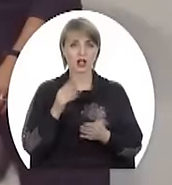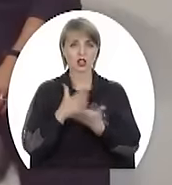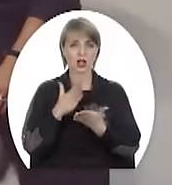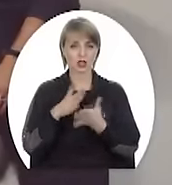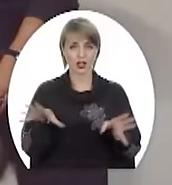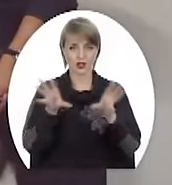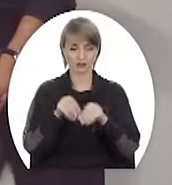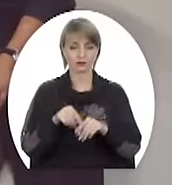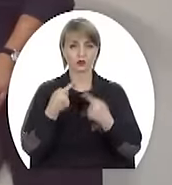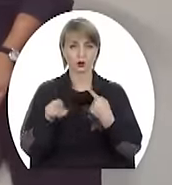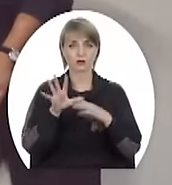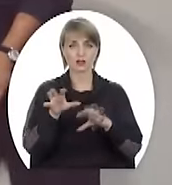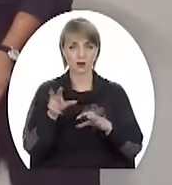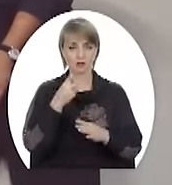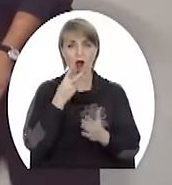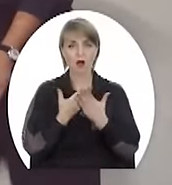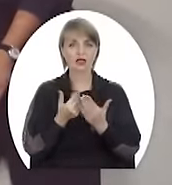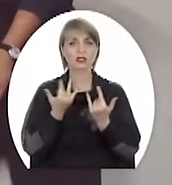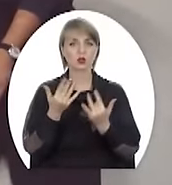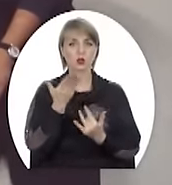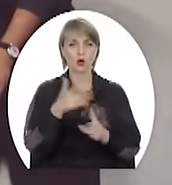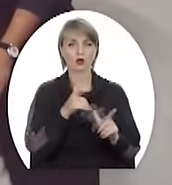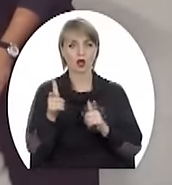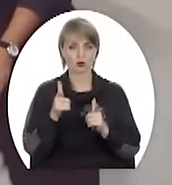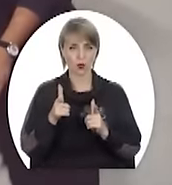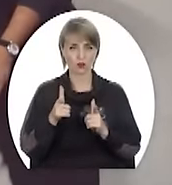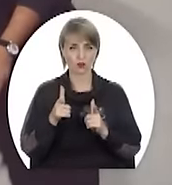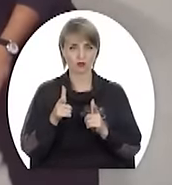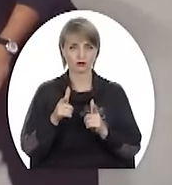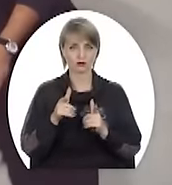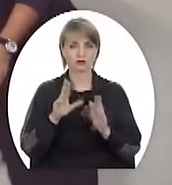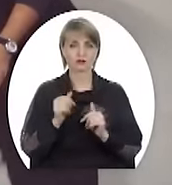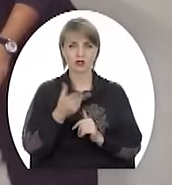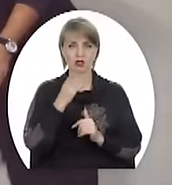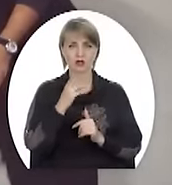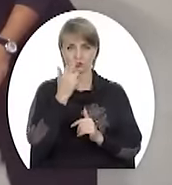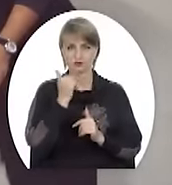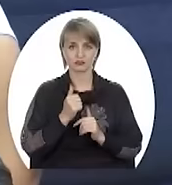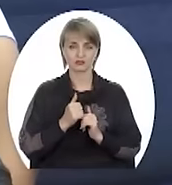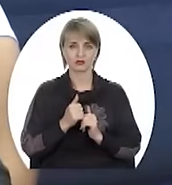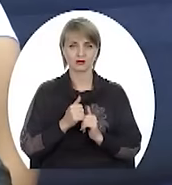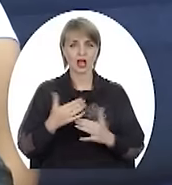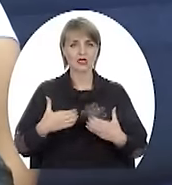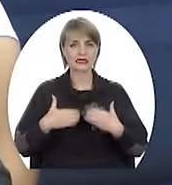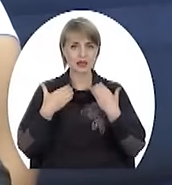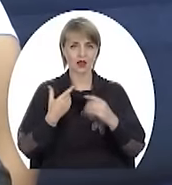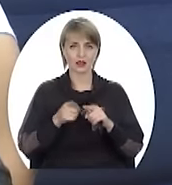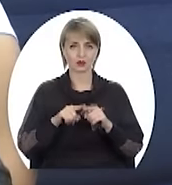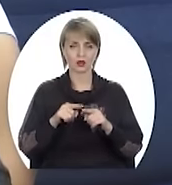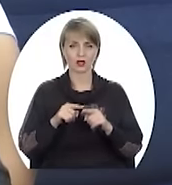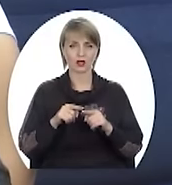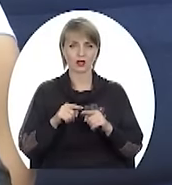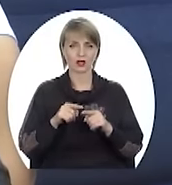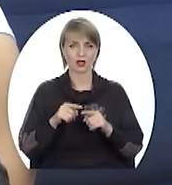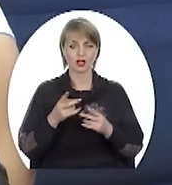собаками здесь показывает, насколько он готов, насколько он социализирован. Страх, который, прежде всего, как мы говорим, нужно